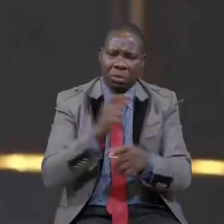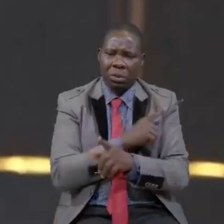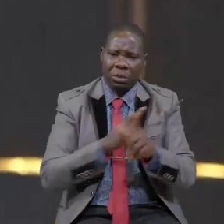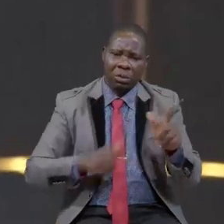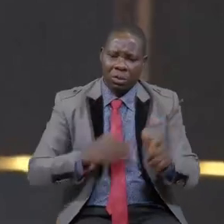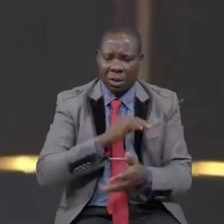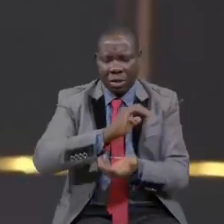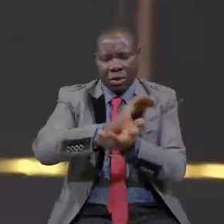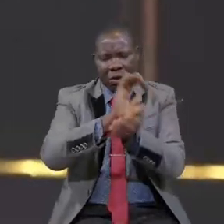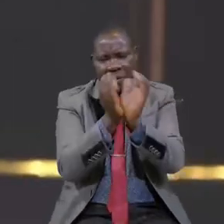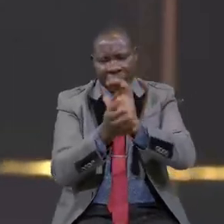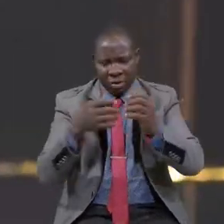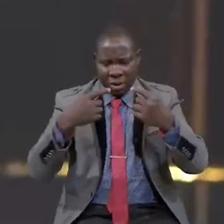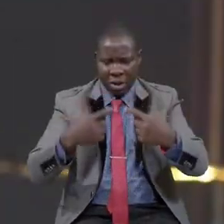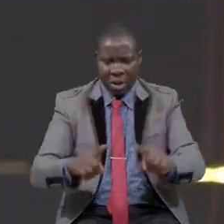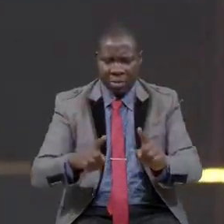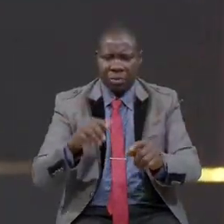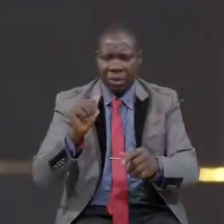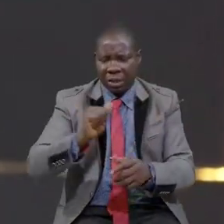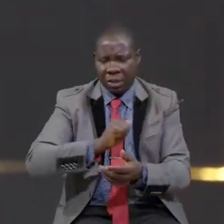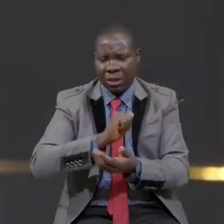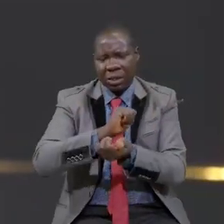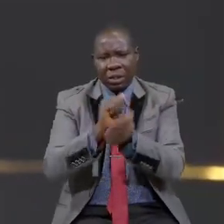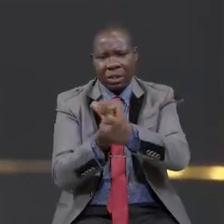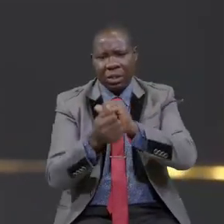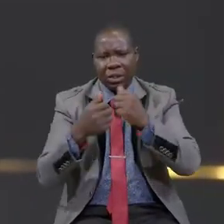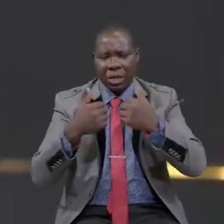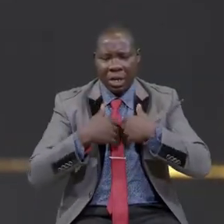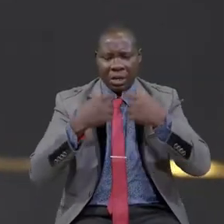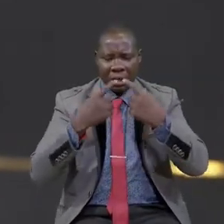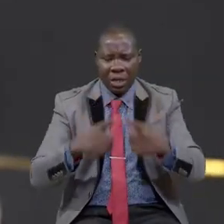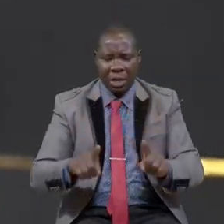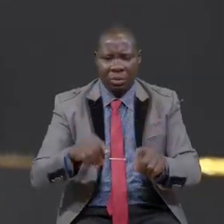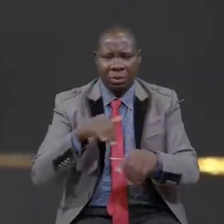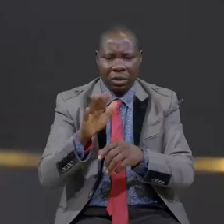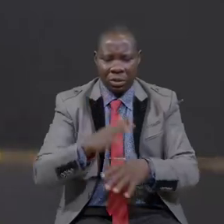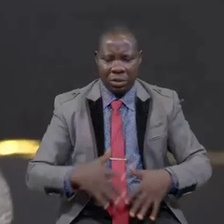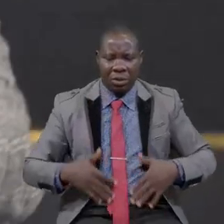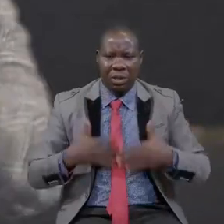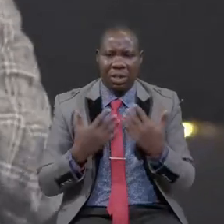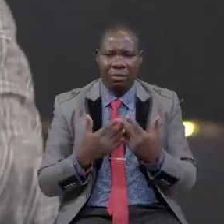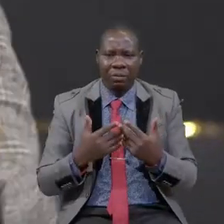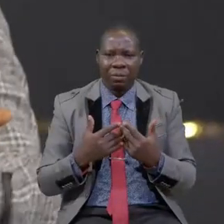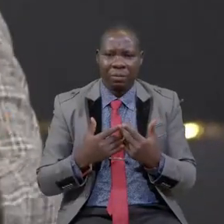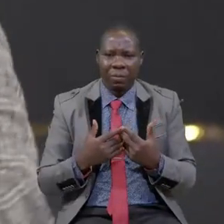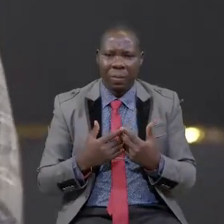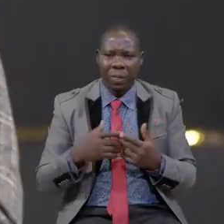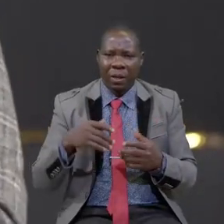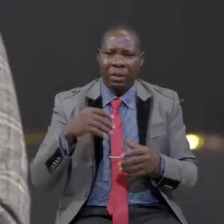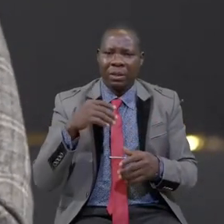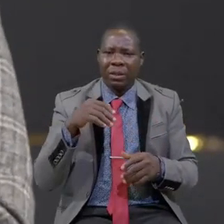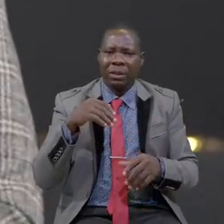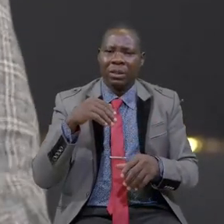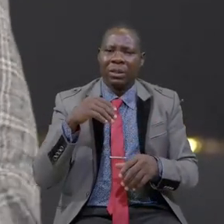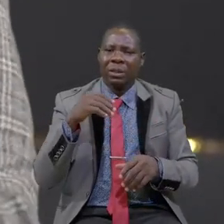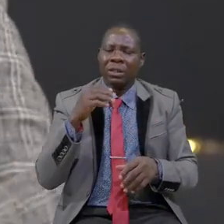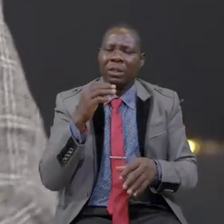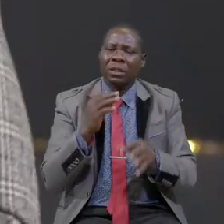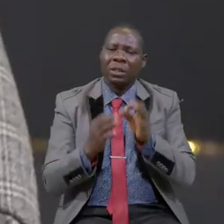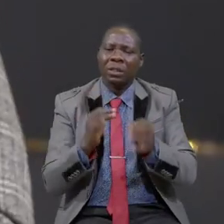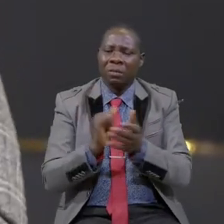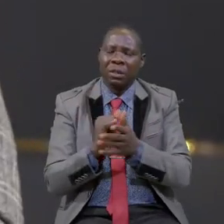la conversion a eu lieu et il y a un changement dans ta vie, si un tel changement, une